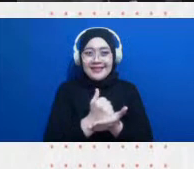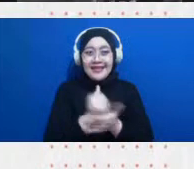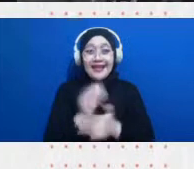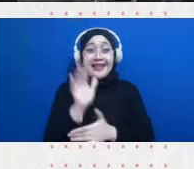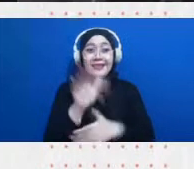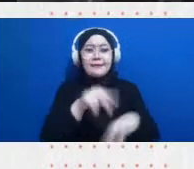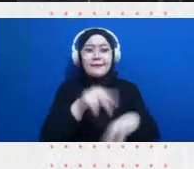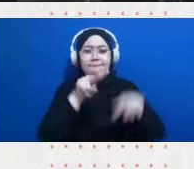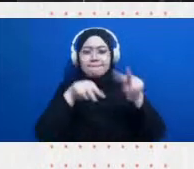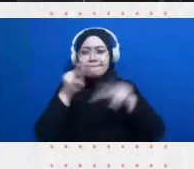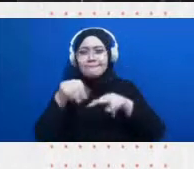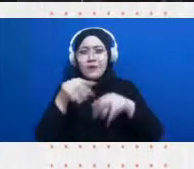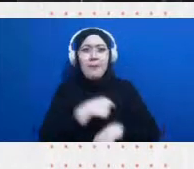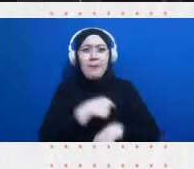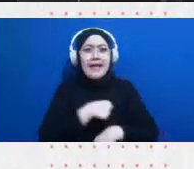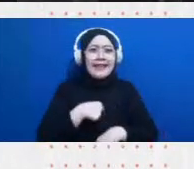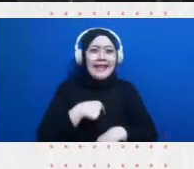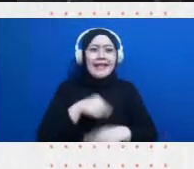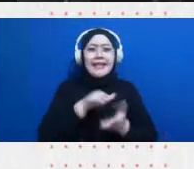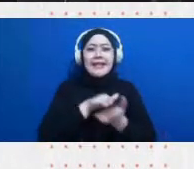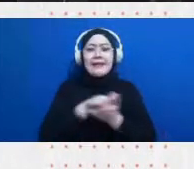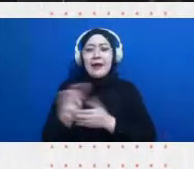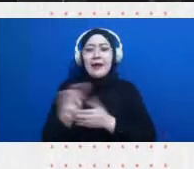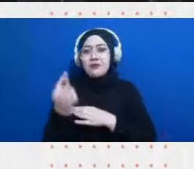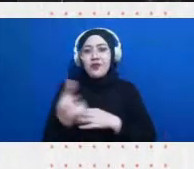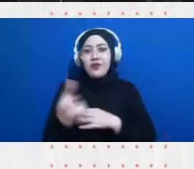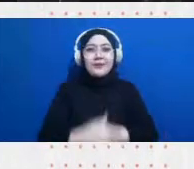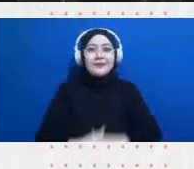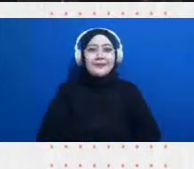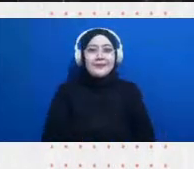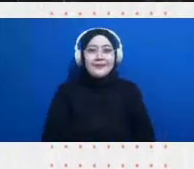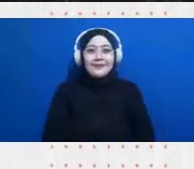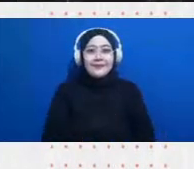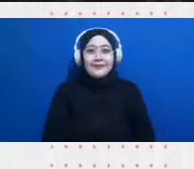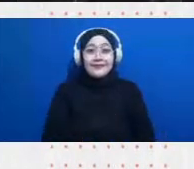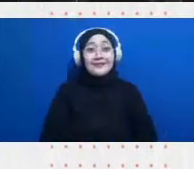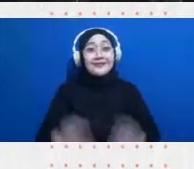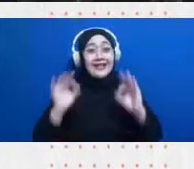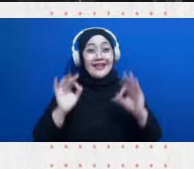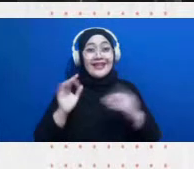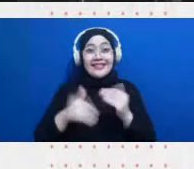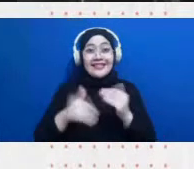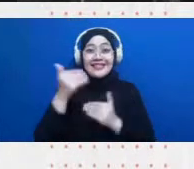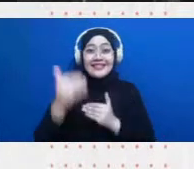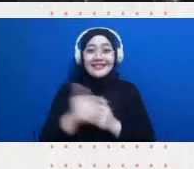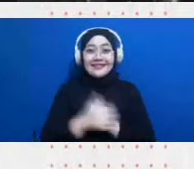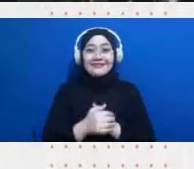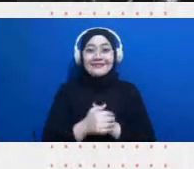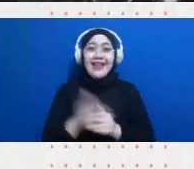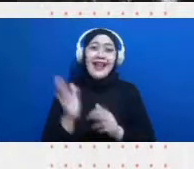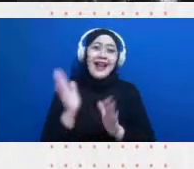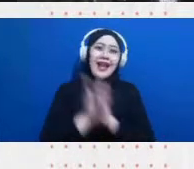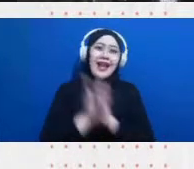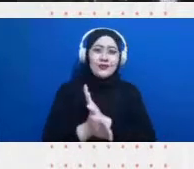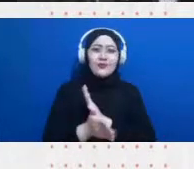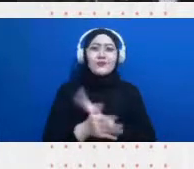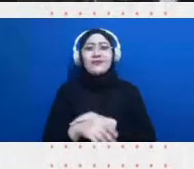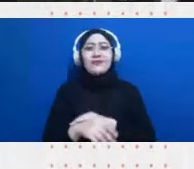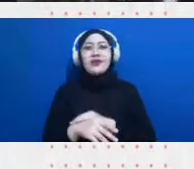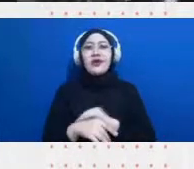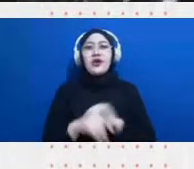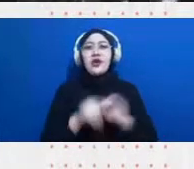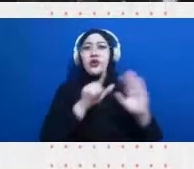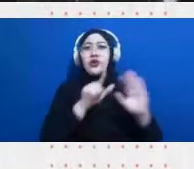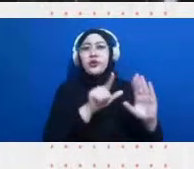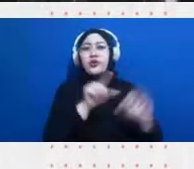diambil hadiahnya untuk teman-teman panitia nanti. Oke, yuk. Boleh langsung dimasukkan. Ini dia kodenya